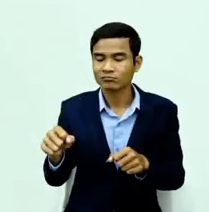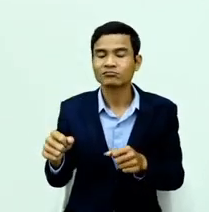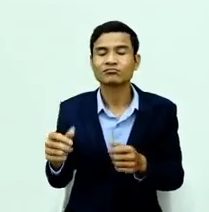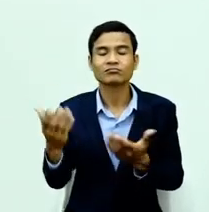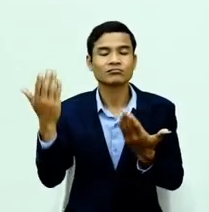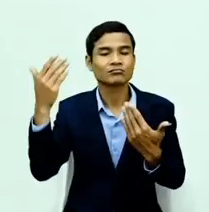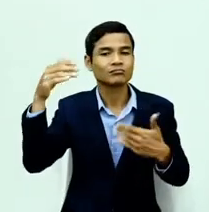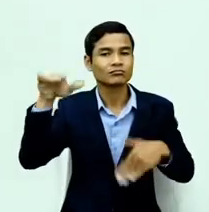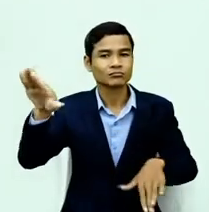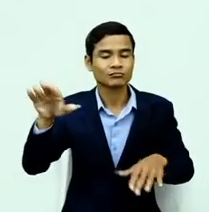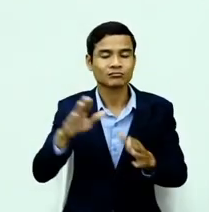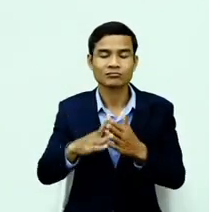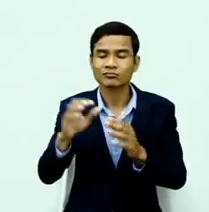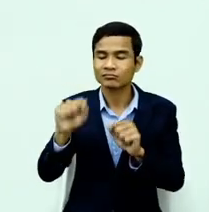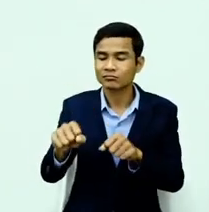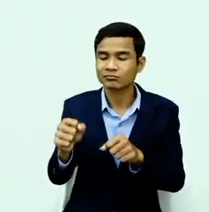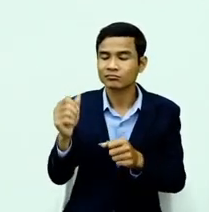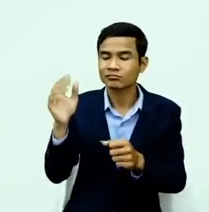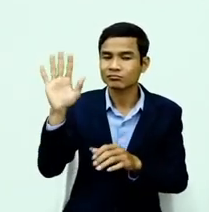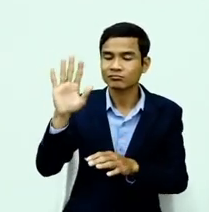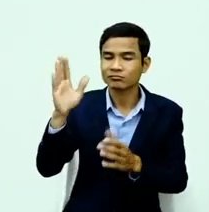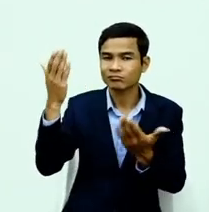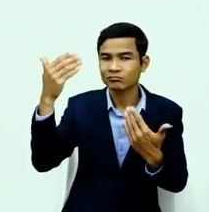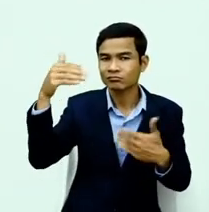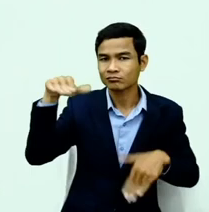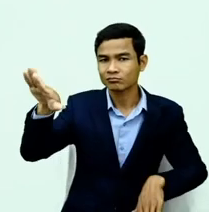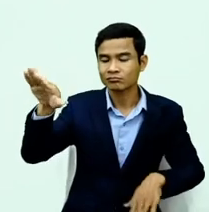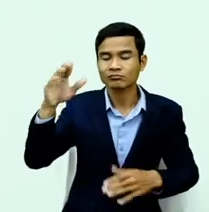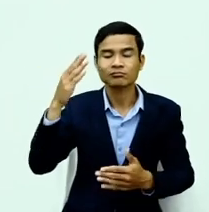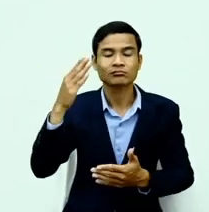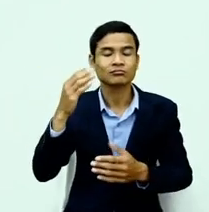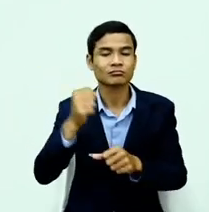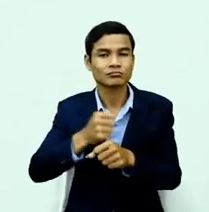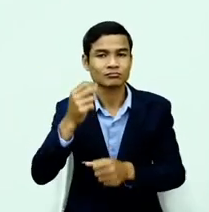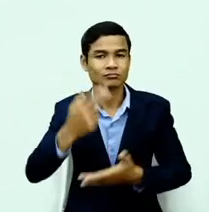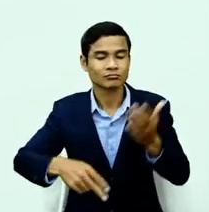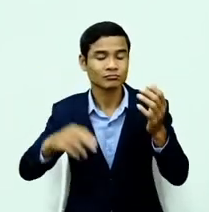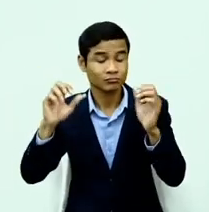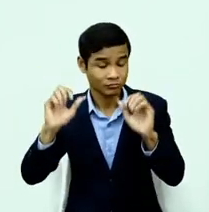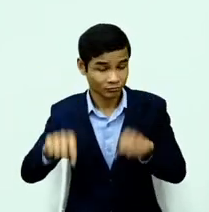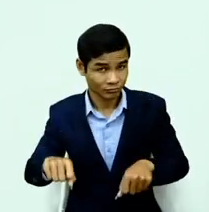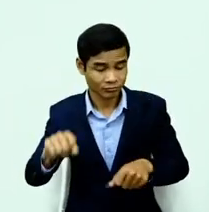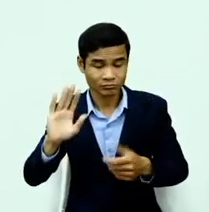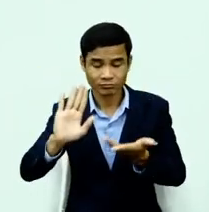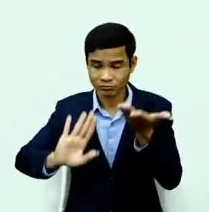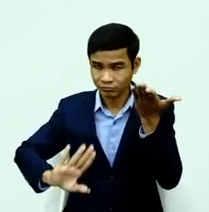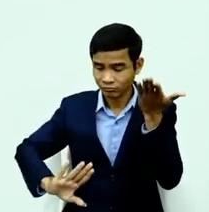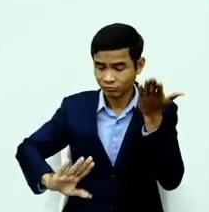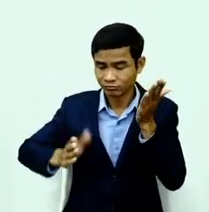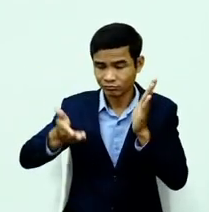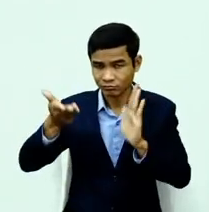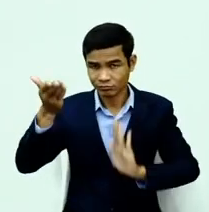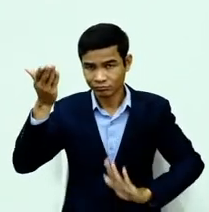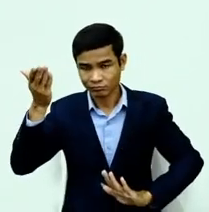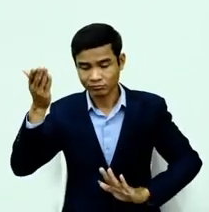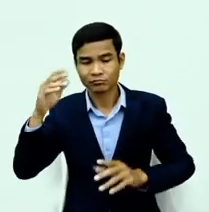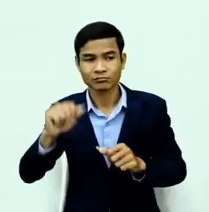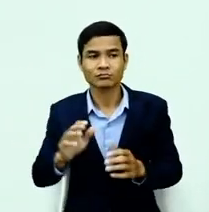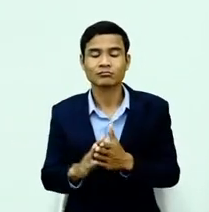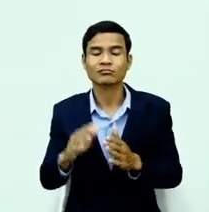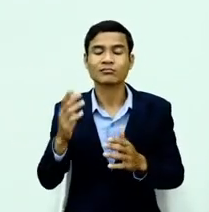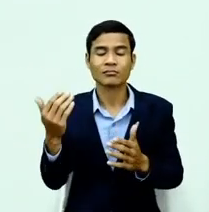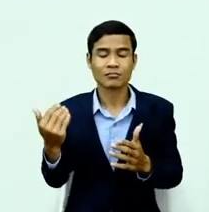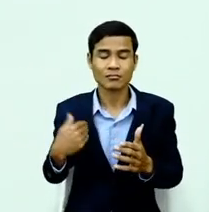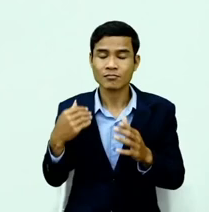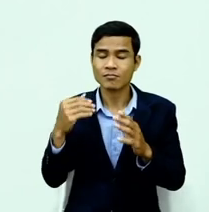nang kompong tvo avai dae kai vika bos kwot nang cha keu kwot kompong tae rom cha ba cha kwot